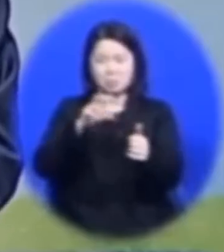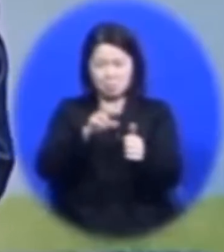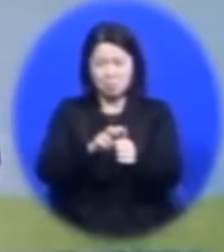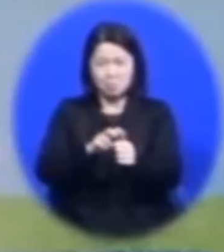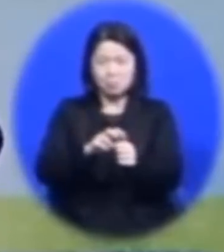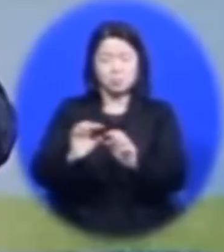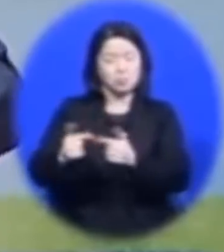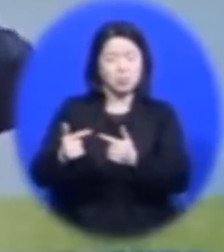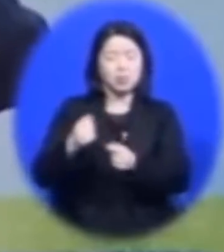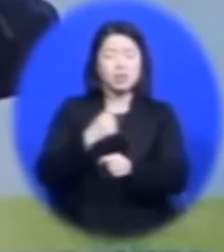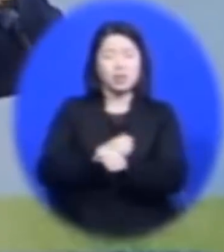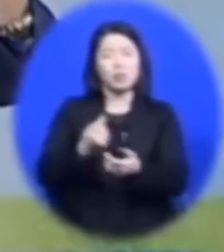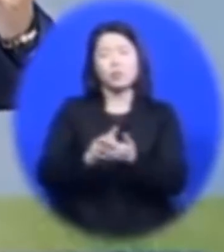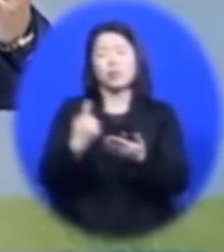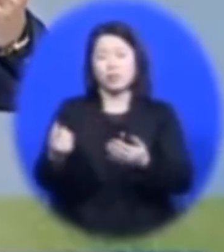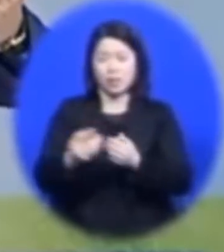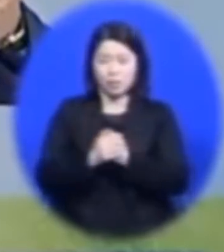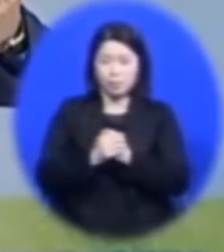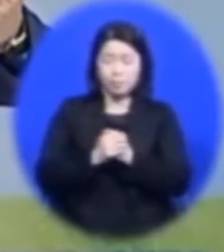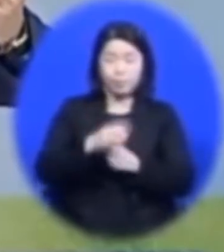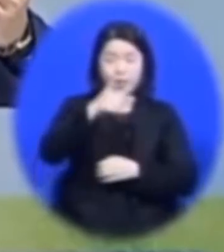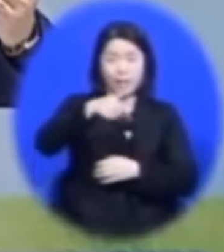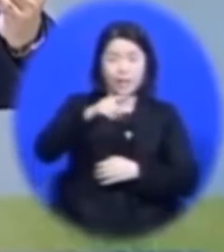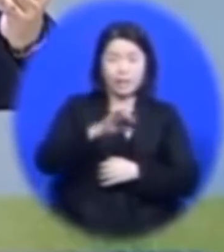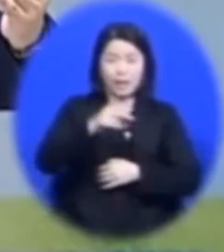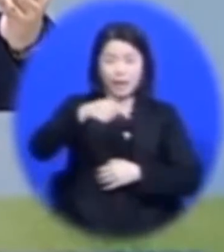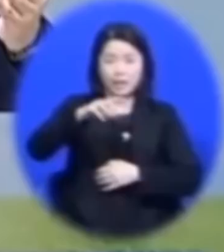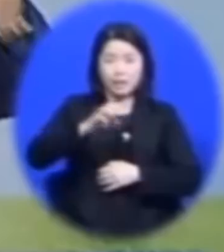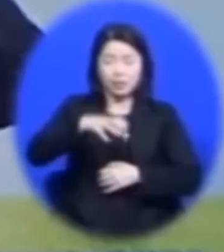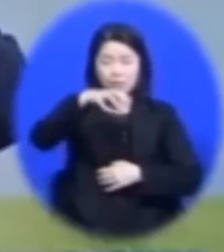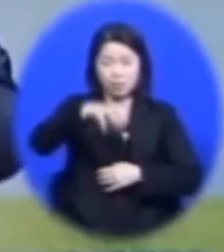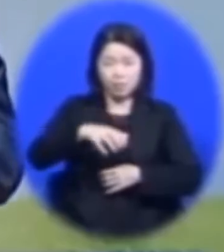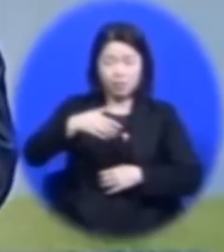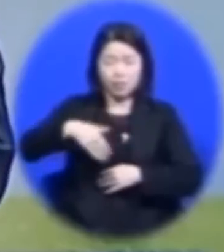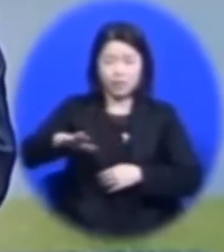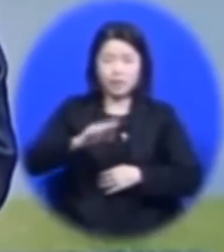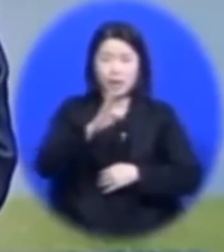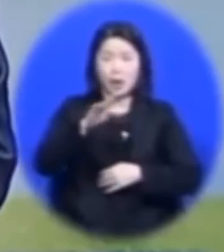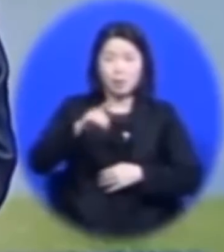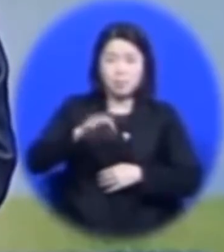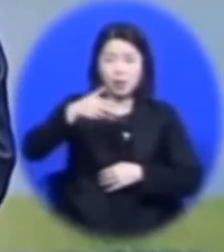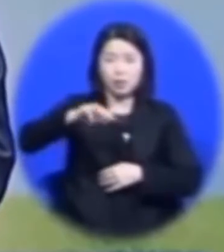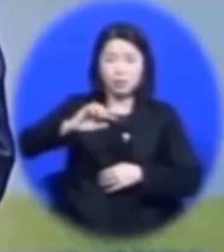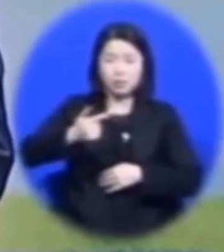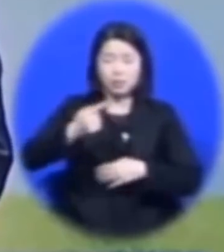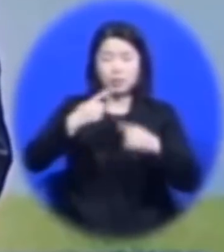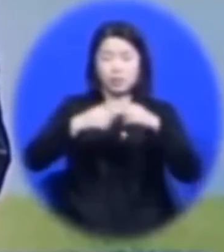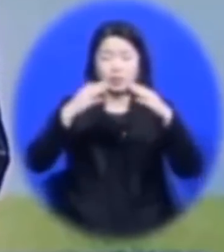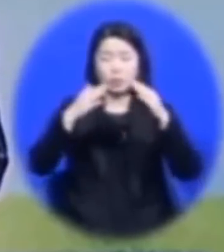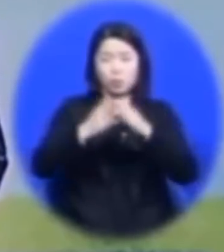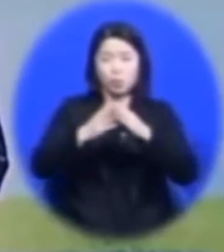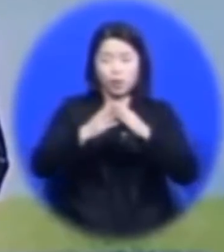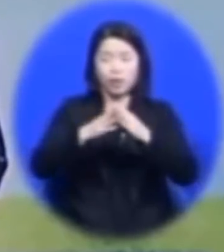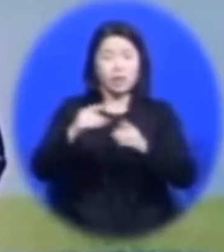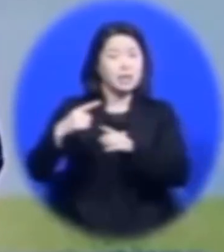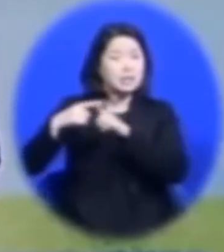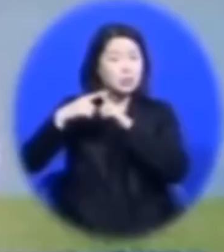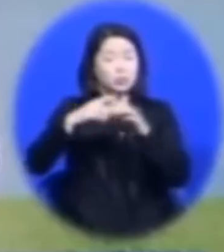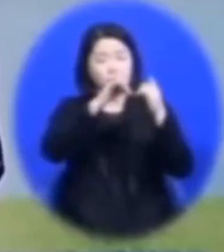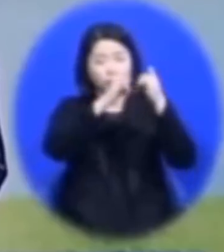악 안경의 갔다가 그 병 정교회 순조 역사에 대해 일화를 들었습니다 아 그때